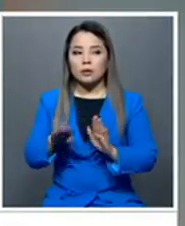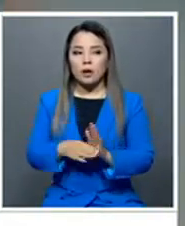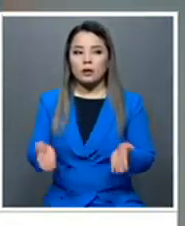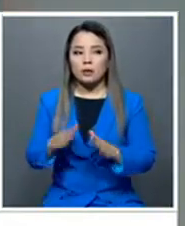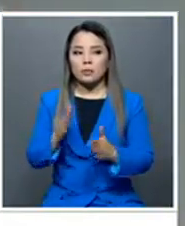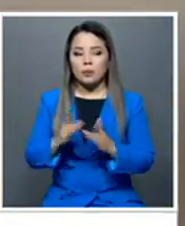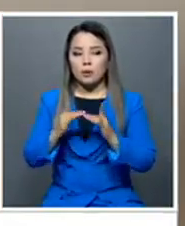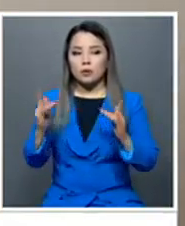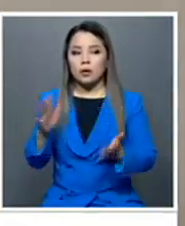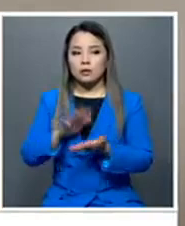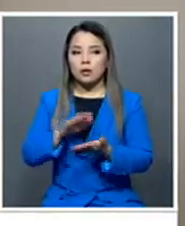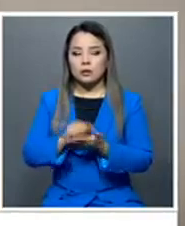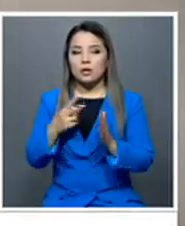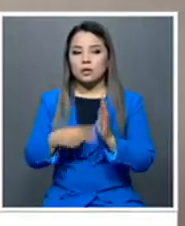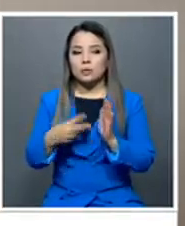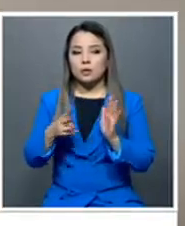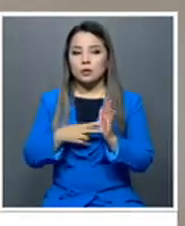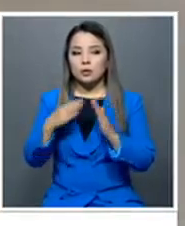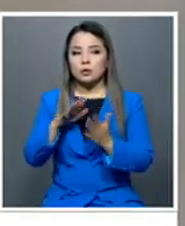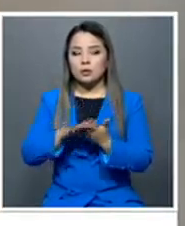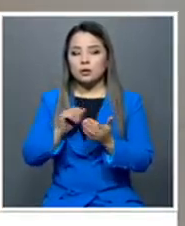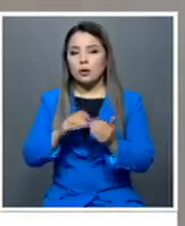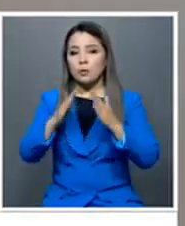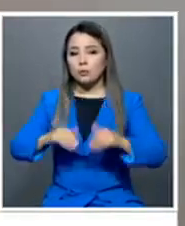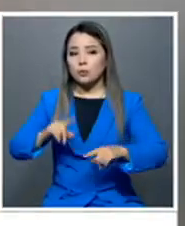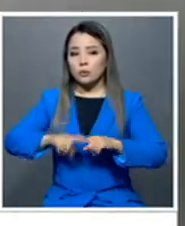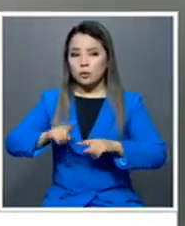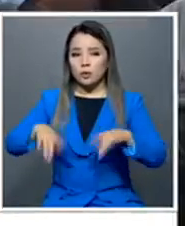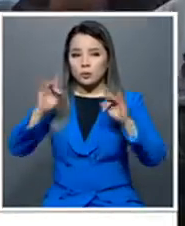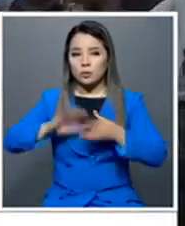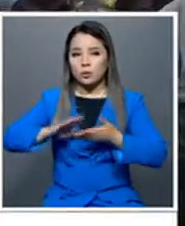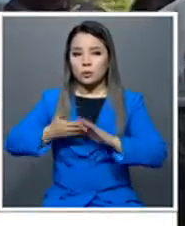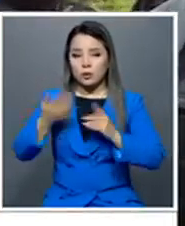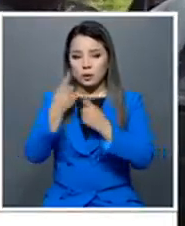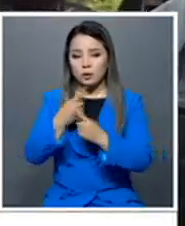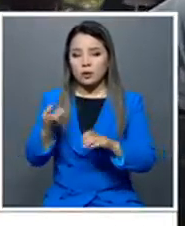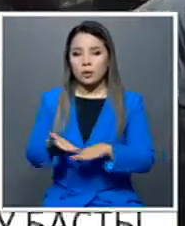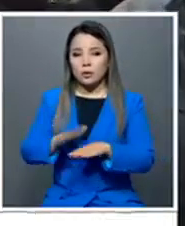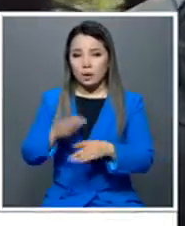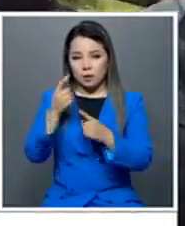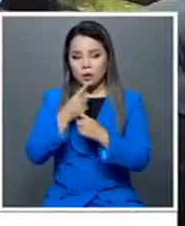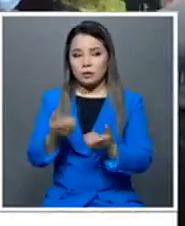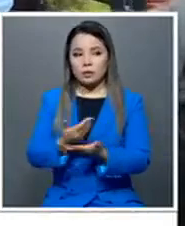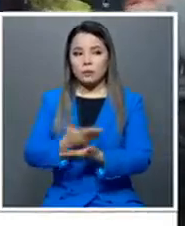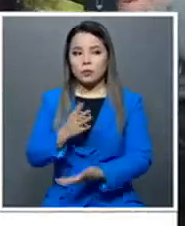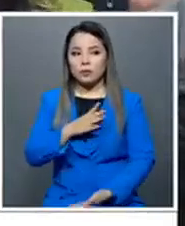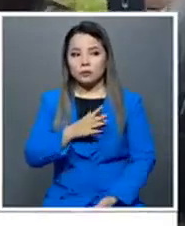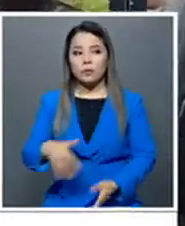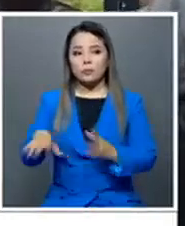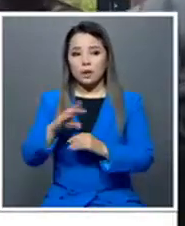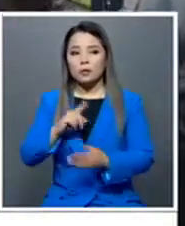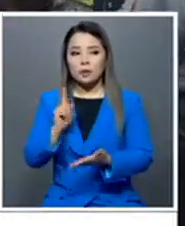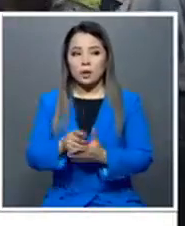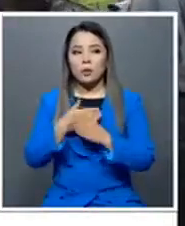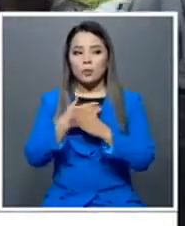көпір қираған. 27 үй құлауға шақ тұр. Ауданда төтенше жағдай жарияланды. Сіздер әміріңіздер, көмектесеміз бәріне.